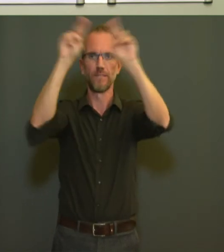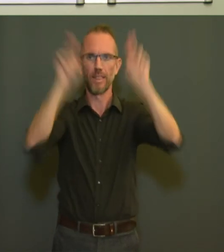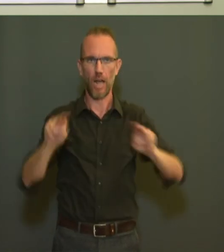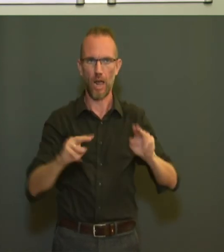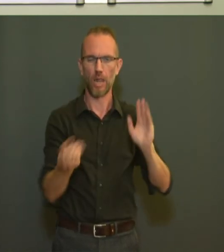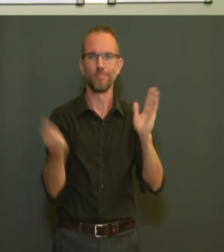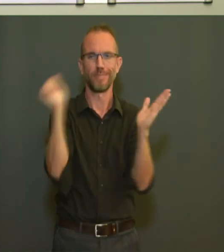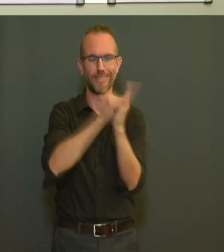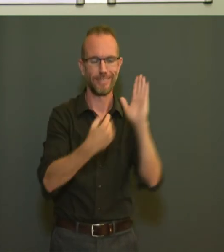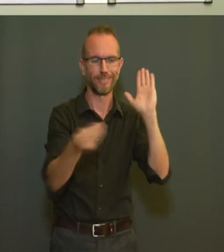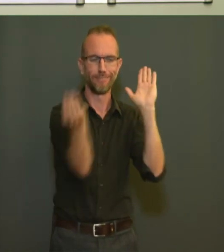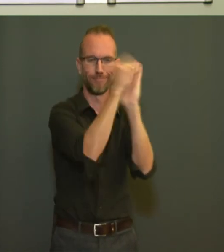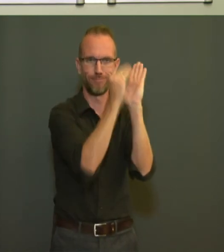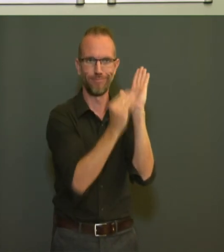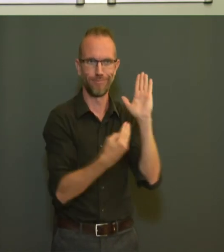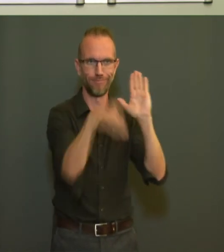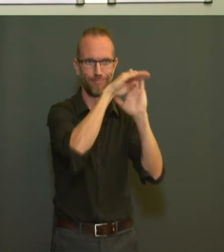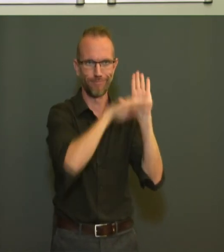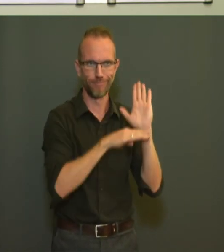mesures locales.